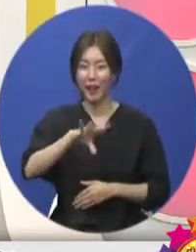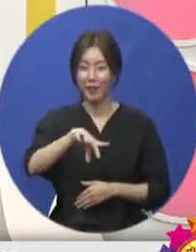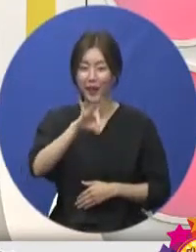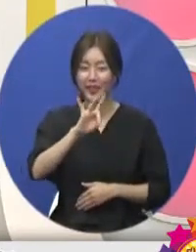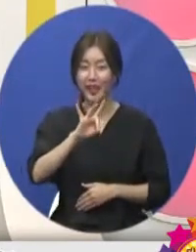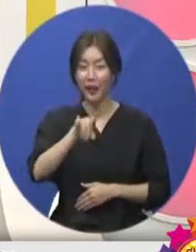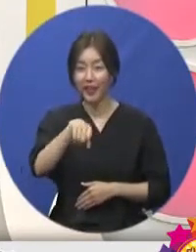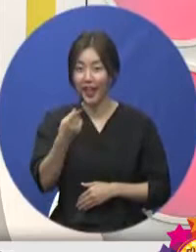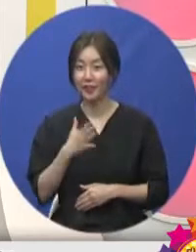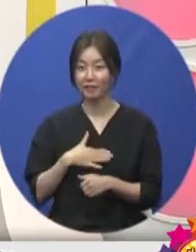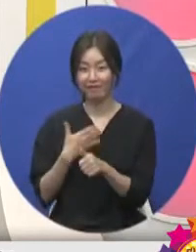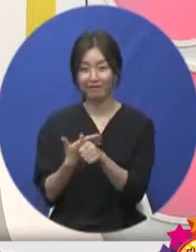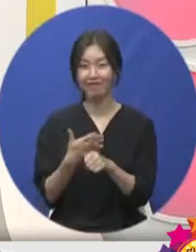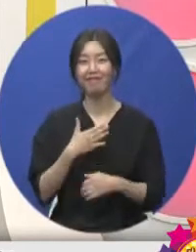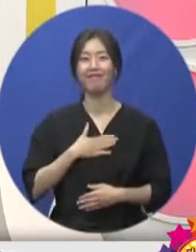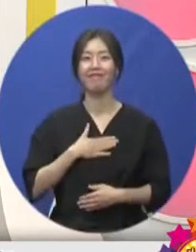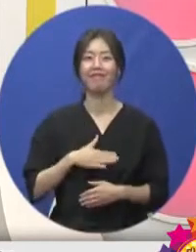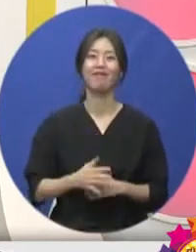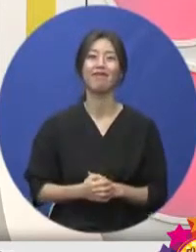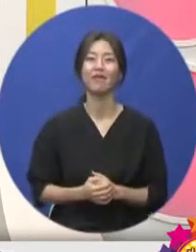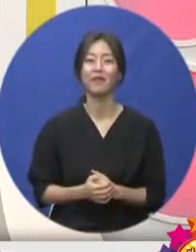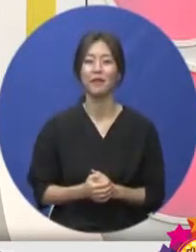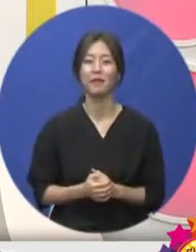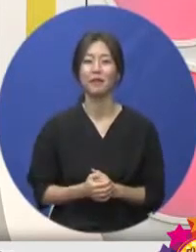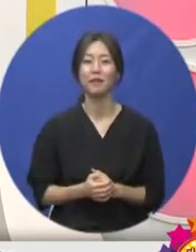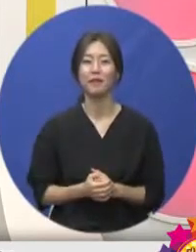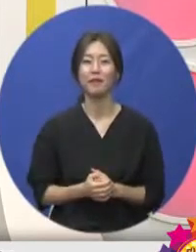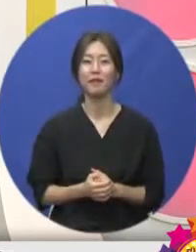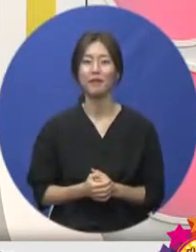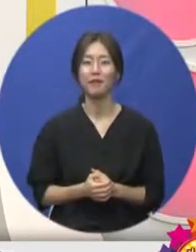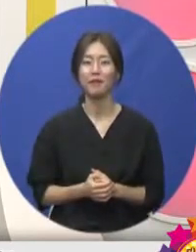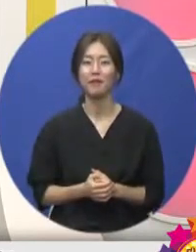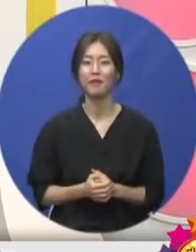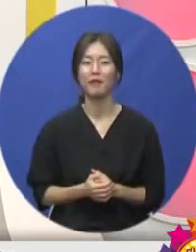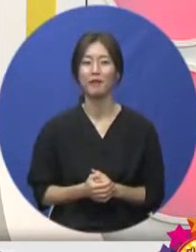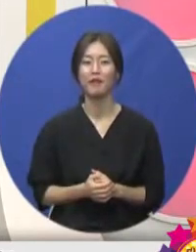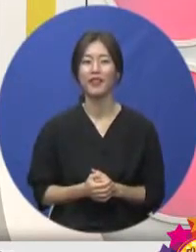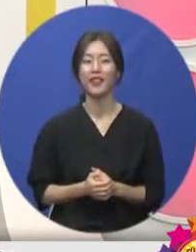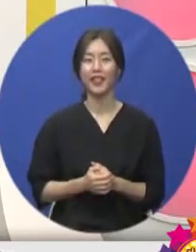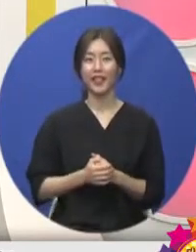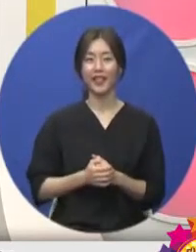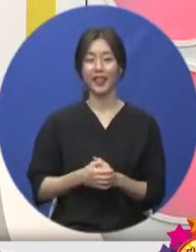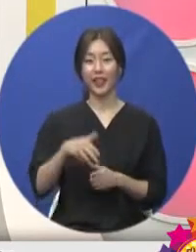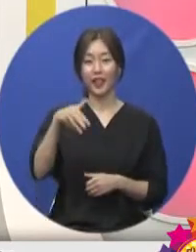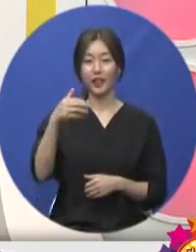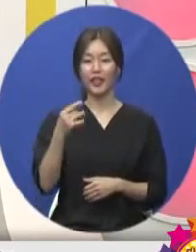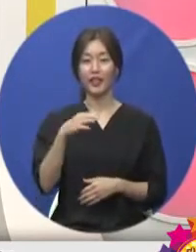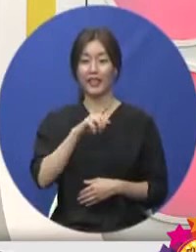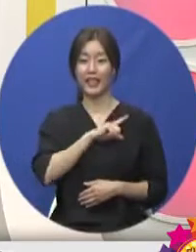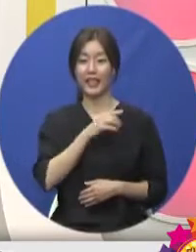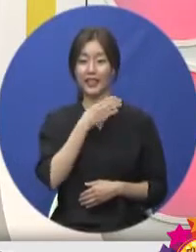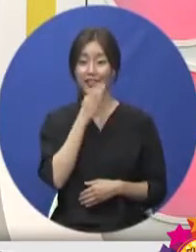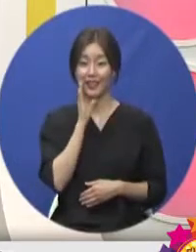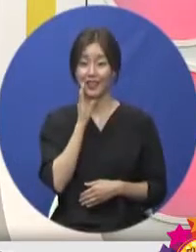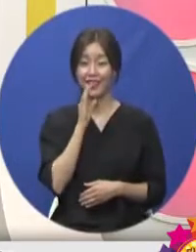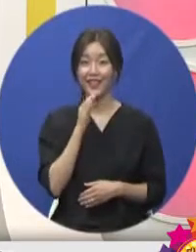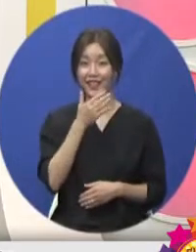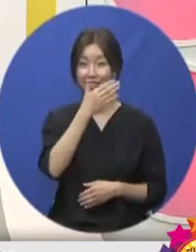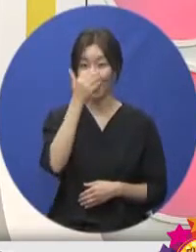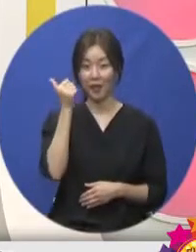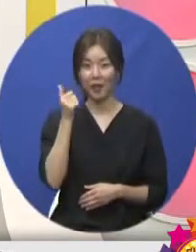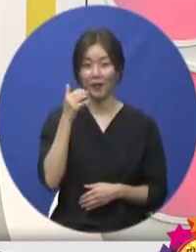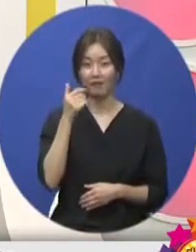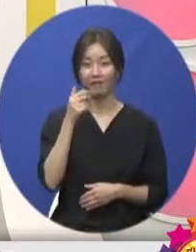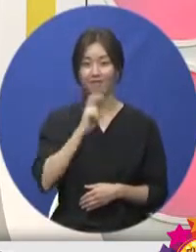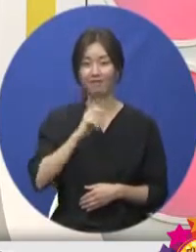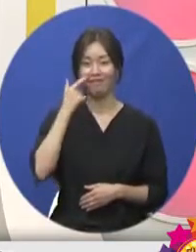잘 불러주세요. 예, 예. 네, 노래 네. 가죠. 예. 자, 강동구의 최연장자이신